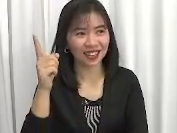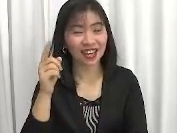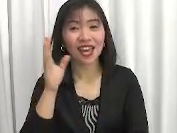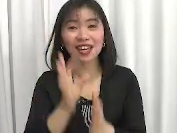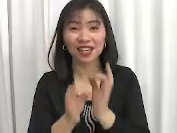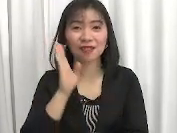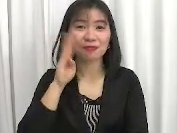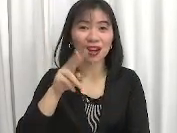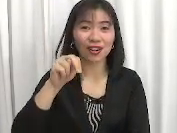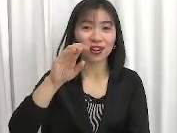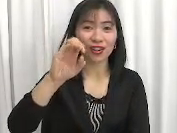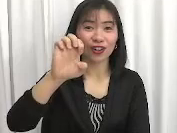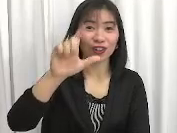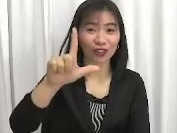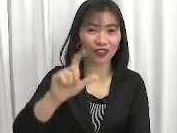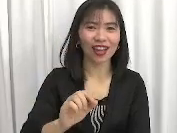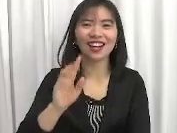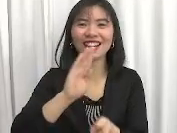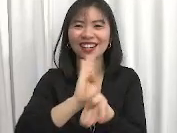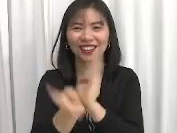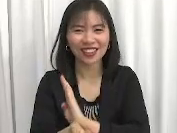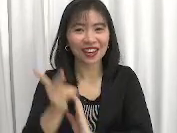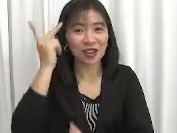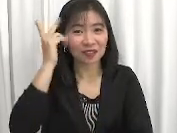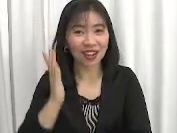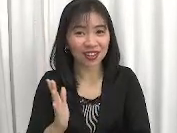Tapos dito ba?